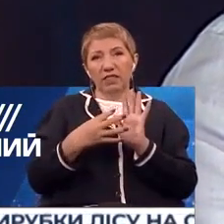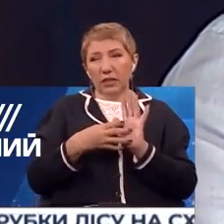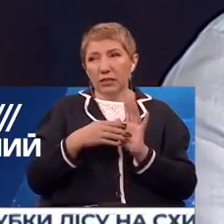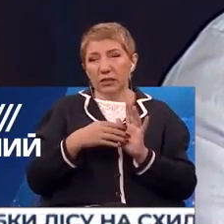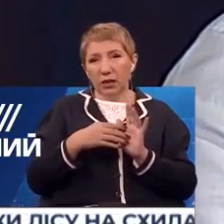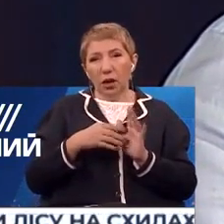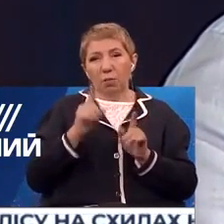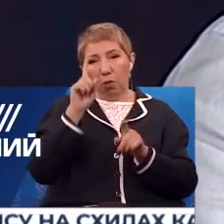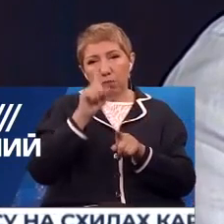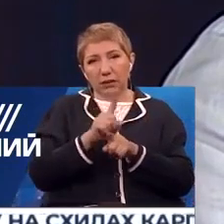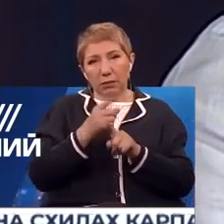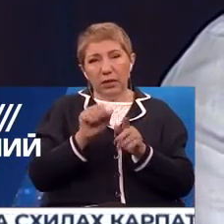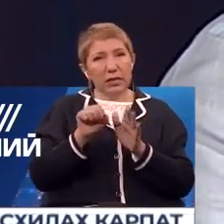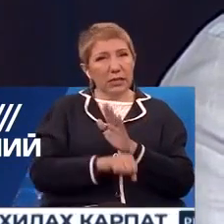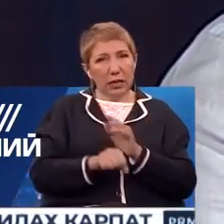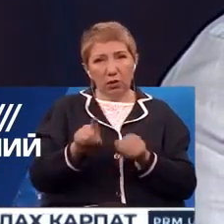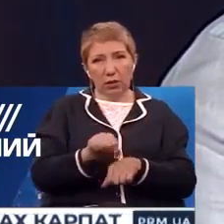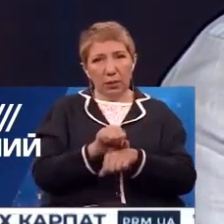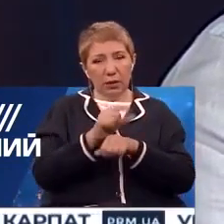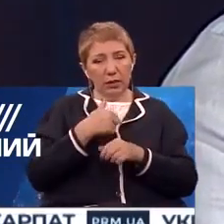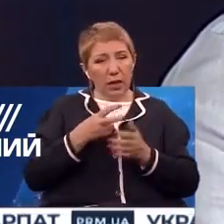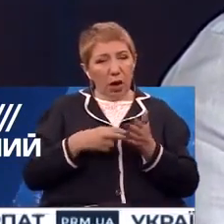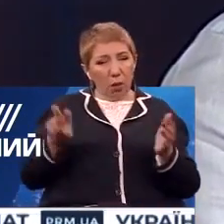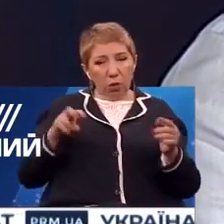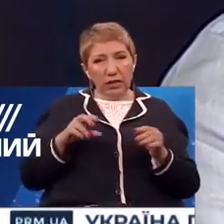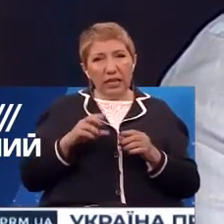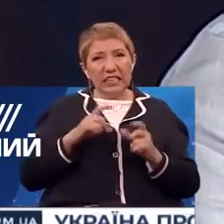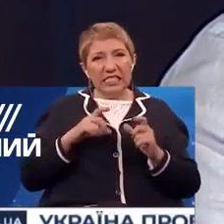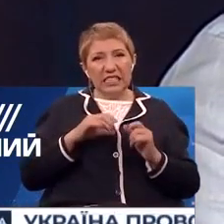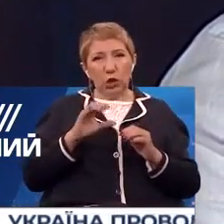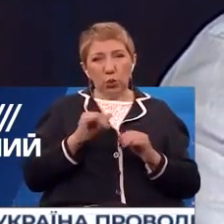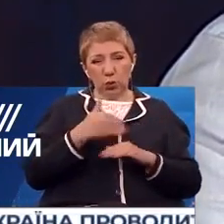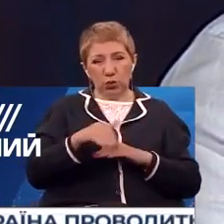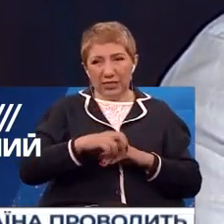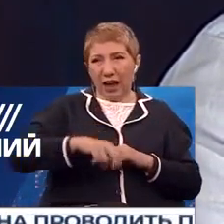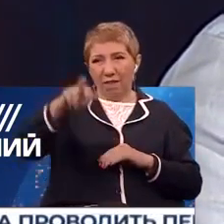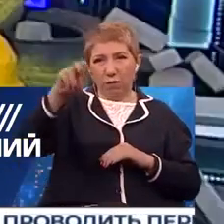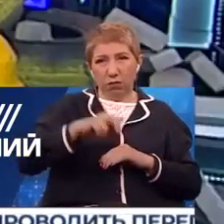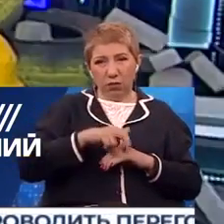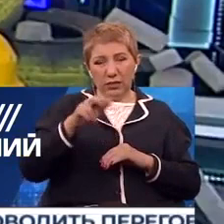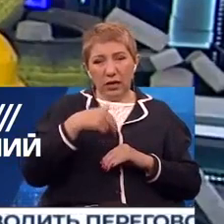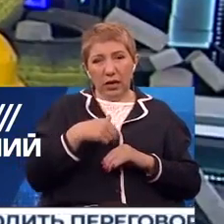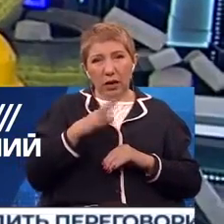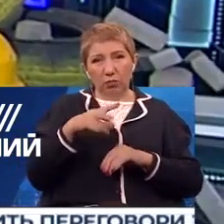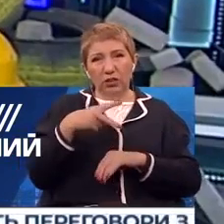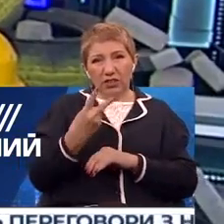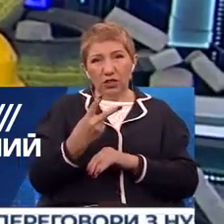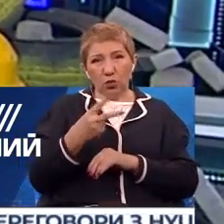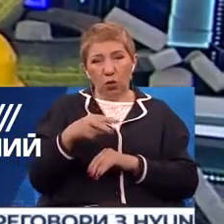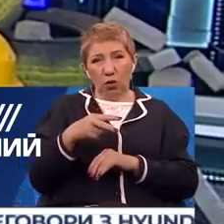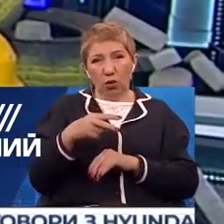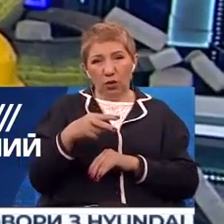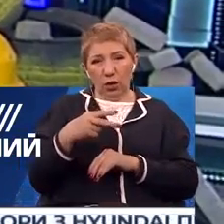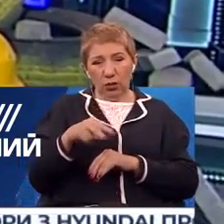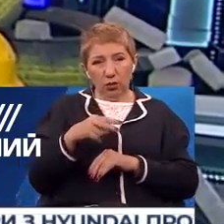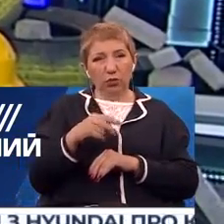на Майдані. Я дуже довго обходив Інститутську, я був 20 лютого весь день на Інститутській зранку.